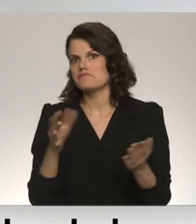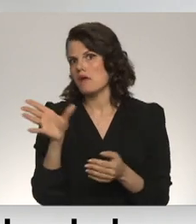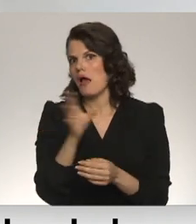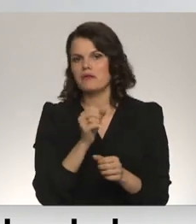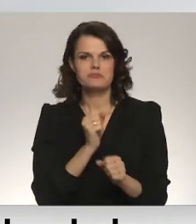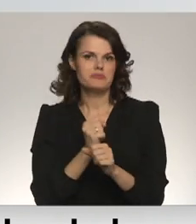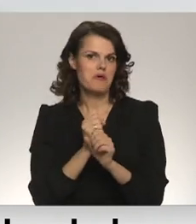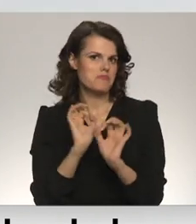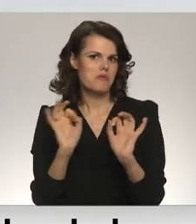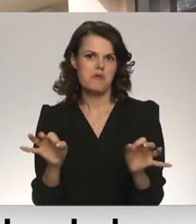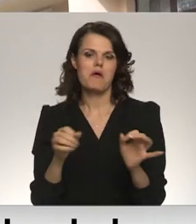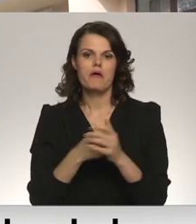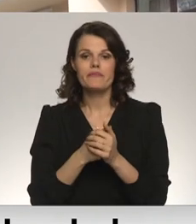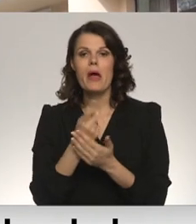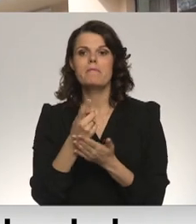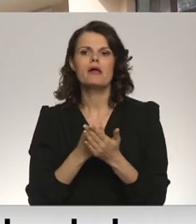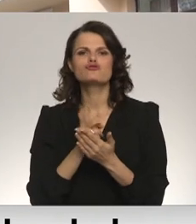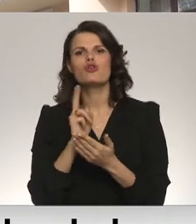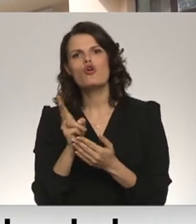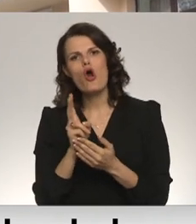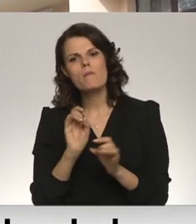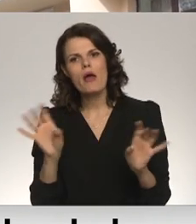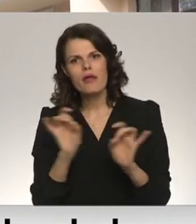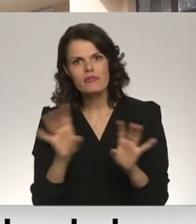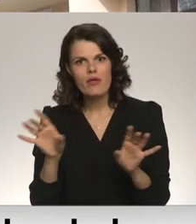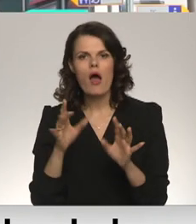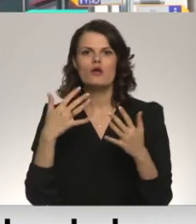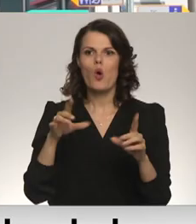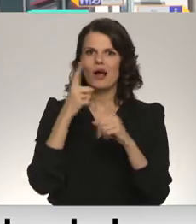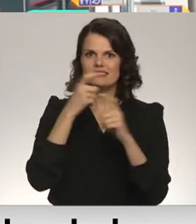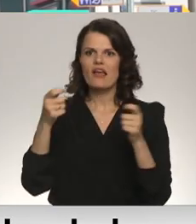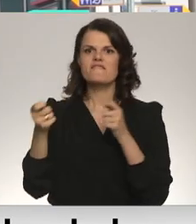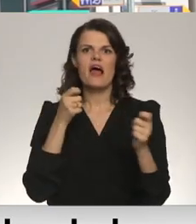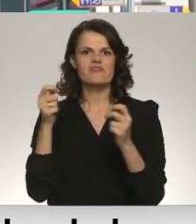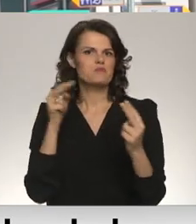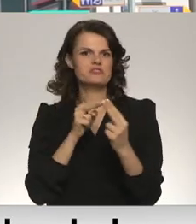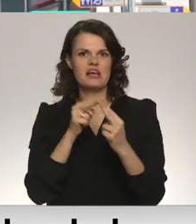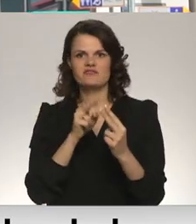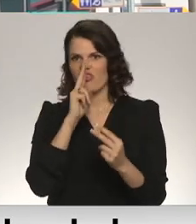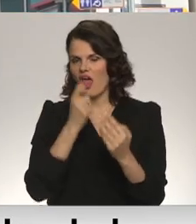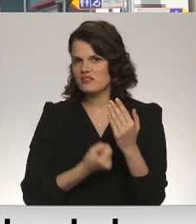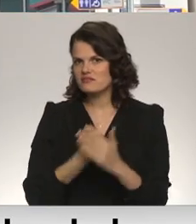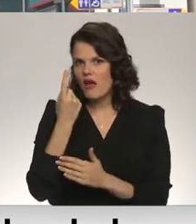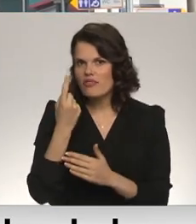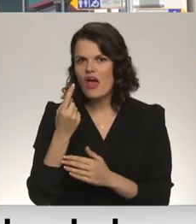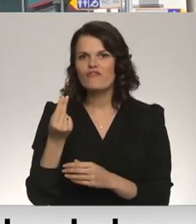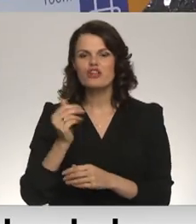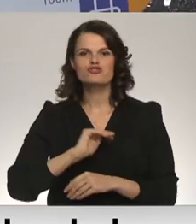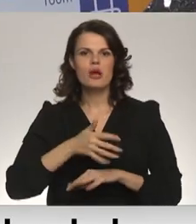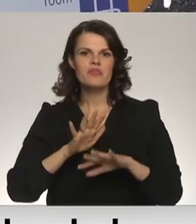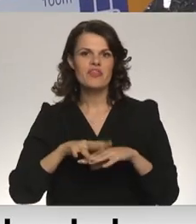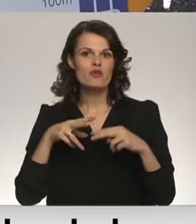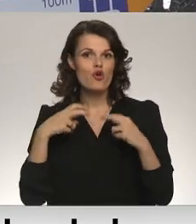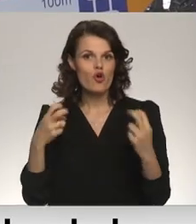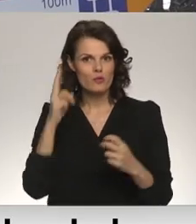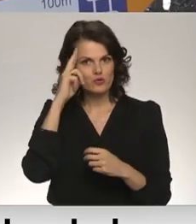Pārējais viss strādā, jā. Prasot komentāru jau kā medijam, ar vadību sazināties neizdodas. Finanšu un kapitāla tirgus